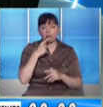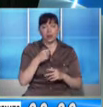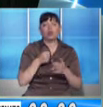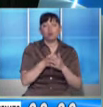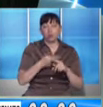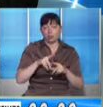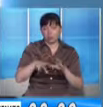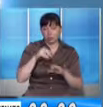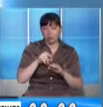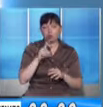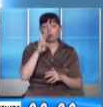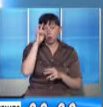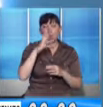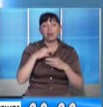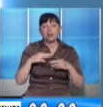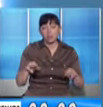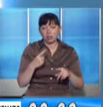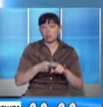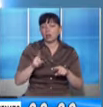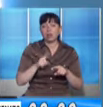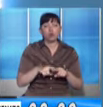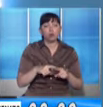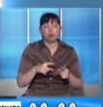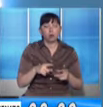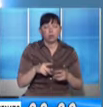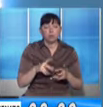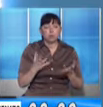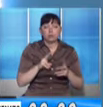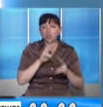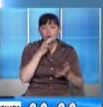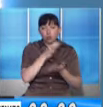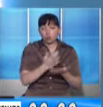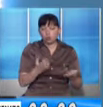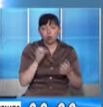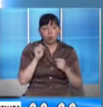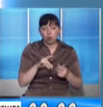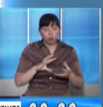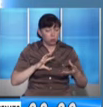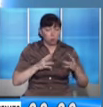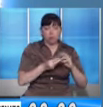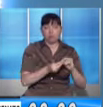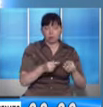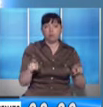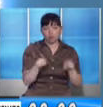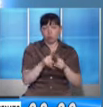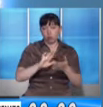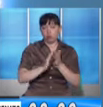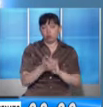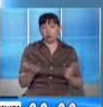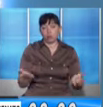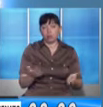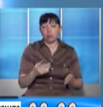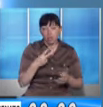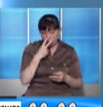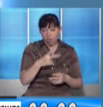că un guvern de care nu este nimeni responsabil ne poate duce într-o situație de genul ăsta. Iată, lucrurile se adeveresc, dar asta